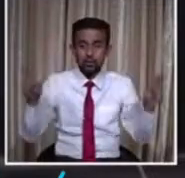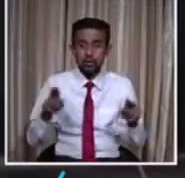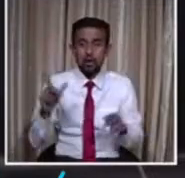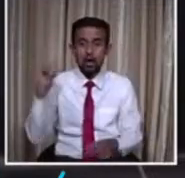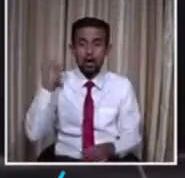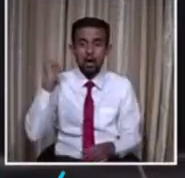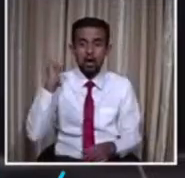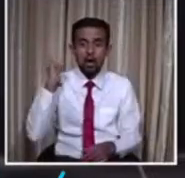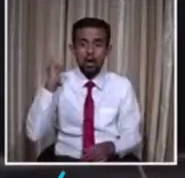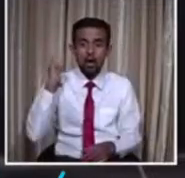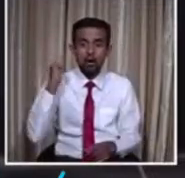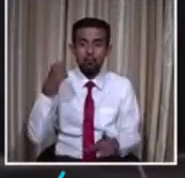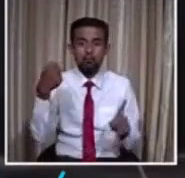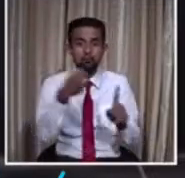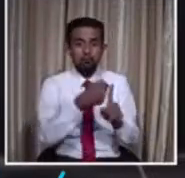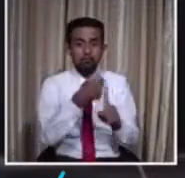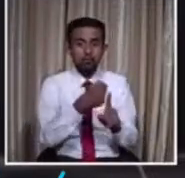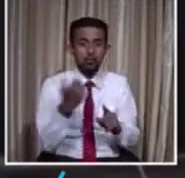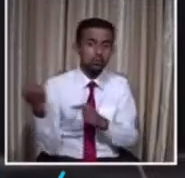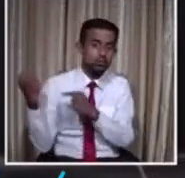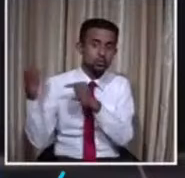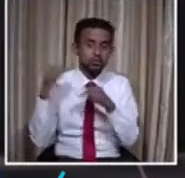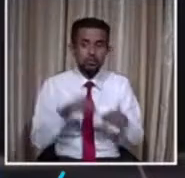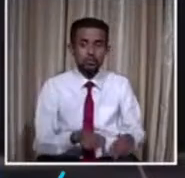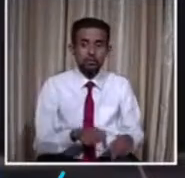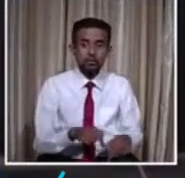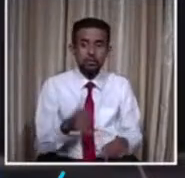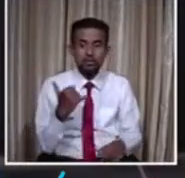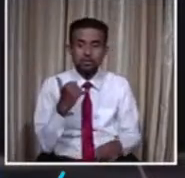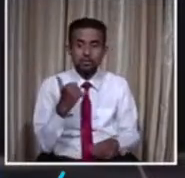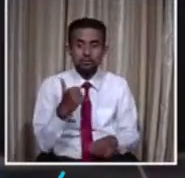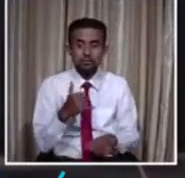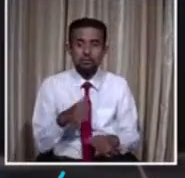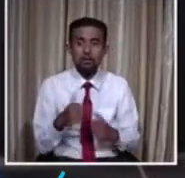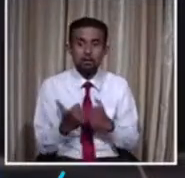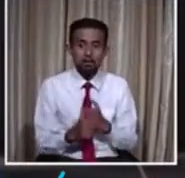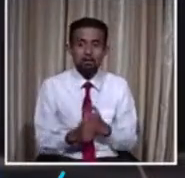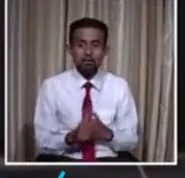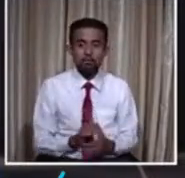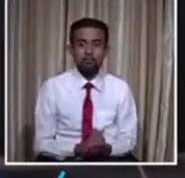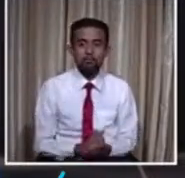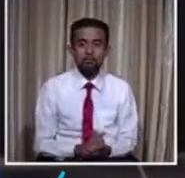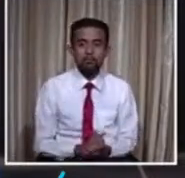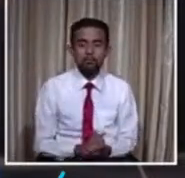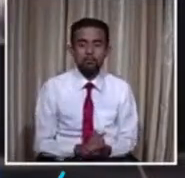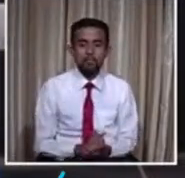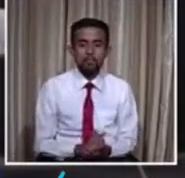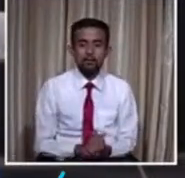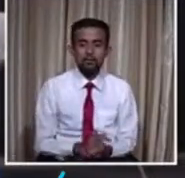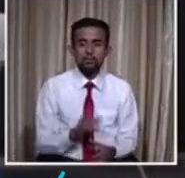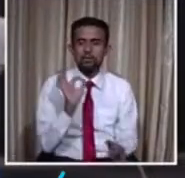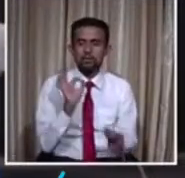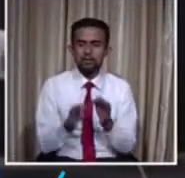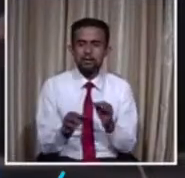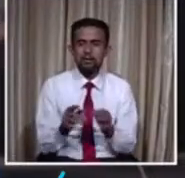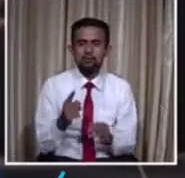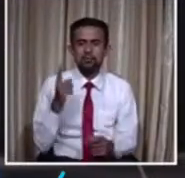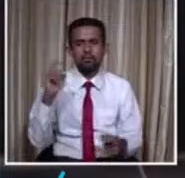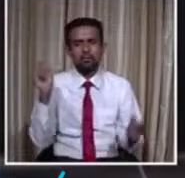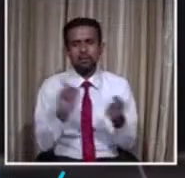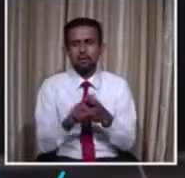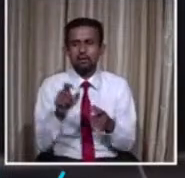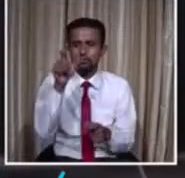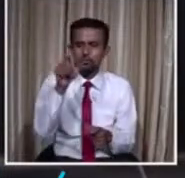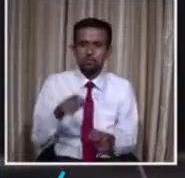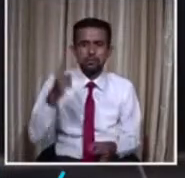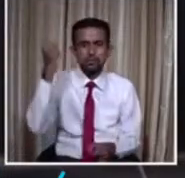hamudamaya atapewimak aakramanayak unath enna vaatavarane nirmanaya wenne Oya gini tiap hari ya lagah agak tua ya lama mereka